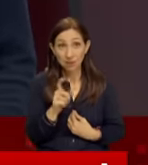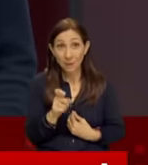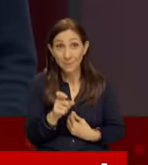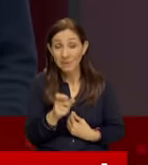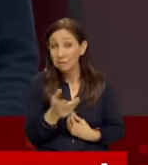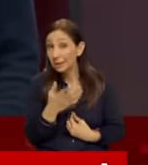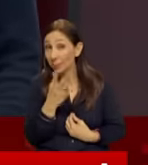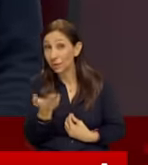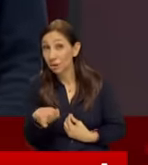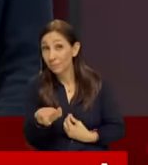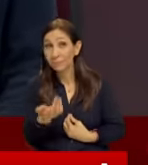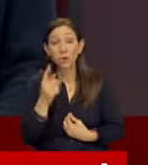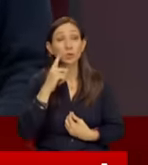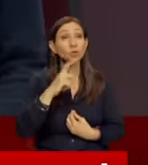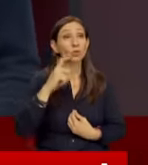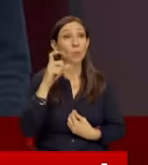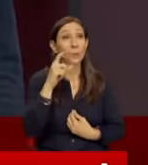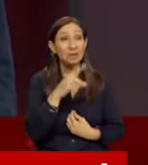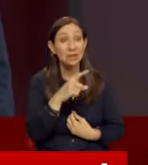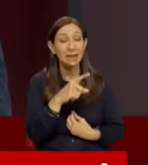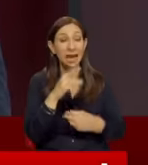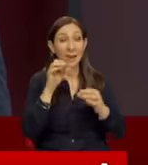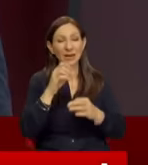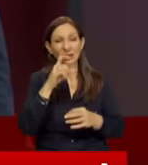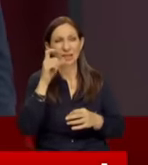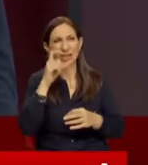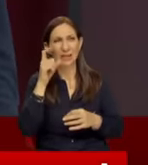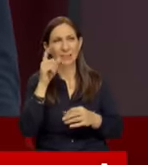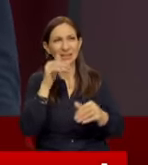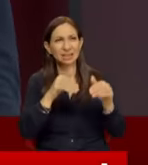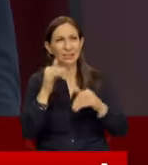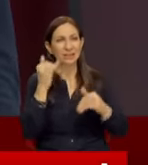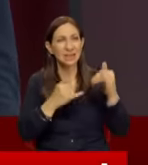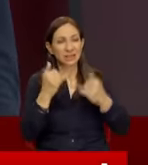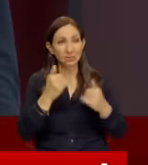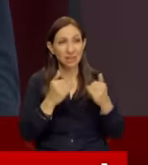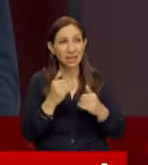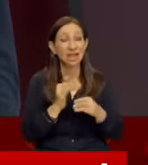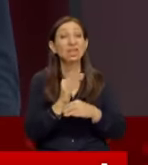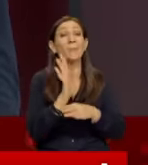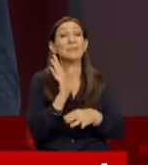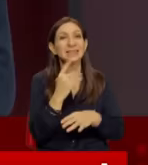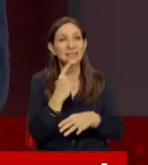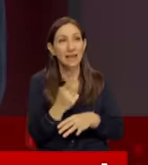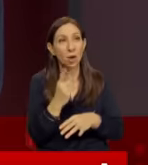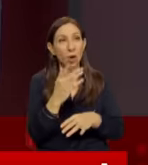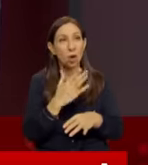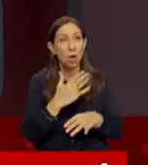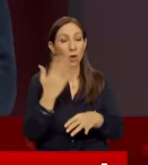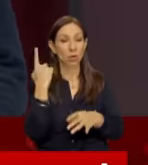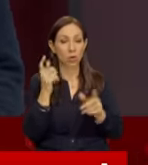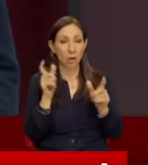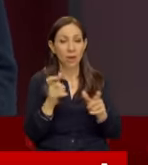getirebileceğin ne malum? Cumhurbaşkanı hemen sıcağı sıcağına bir seçim tartışması yaşanmasın diye belki ön aldı